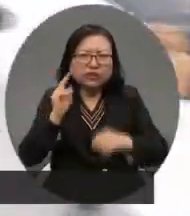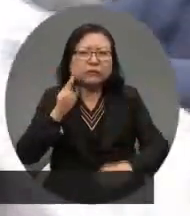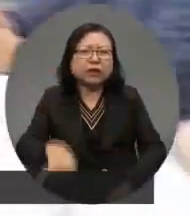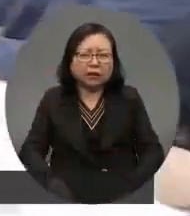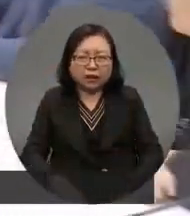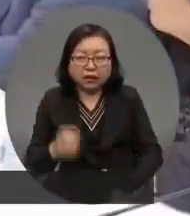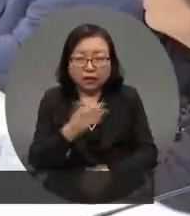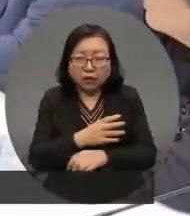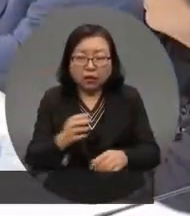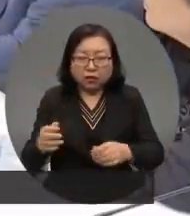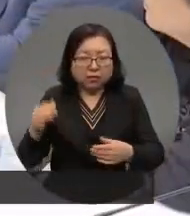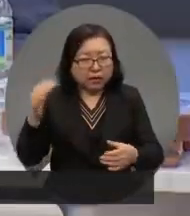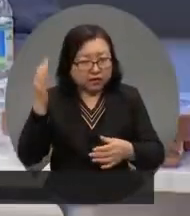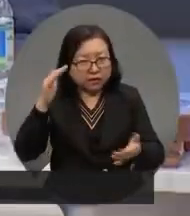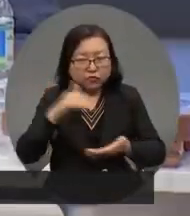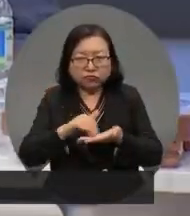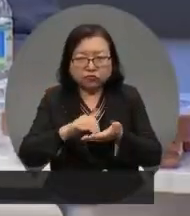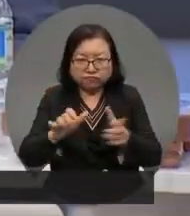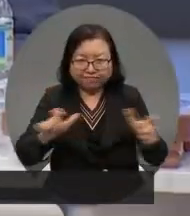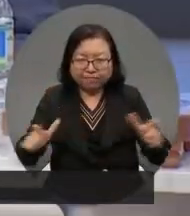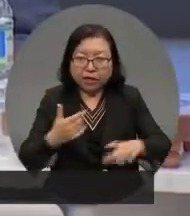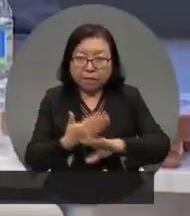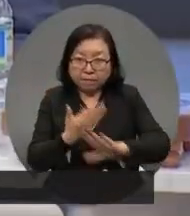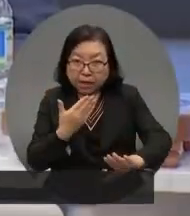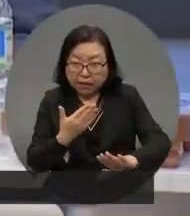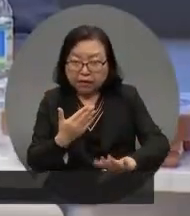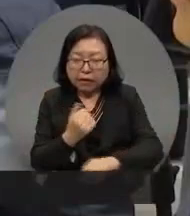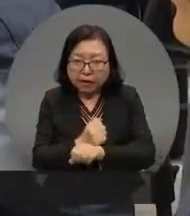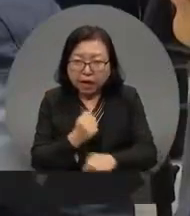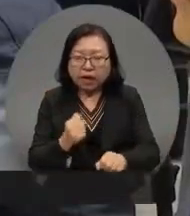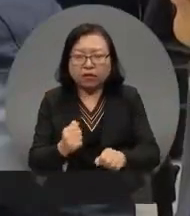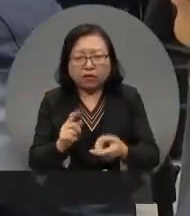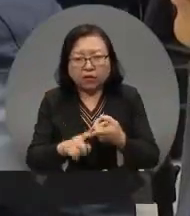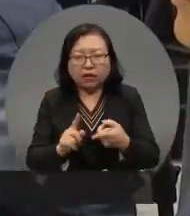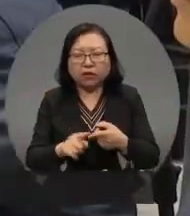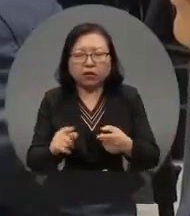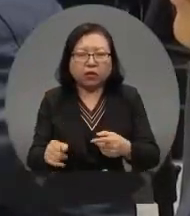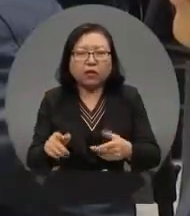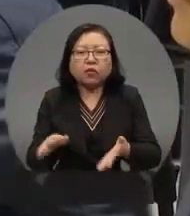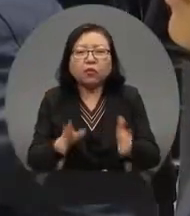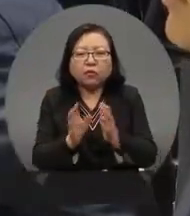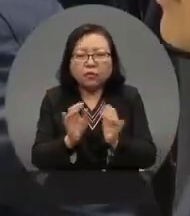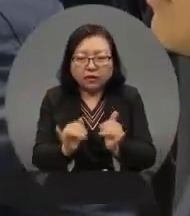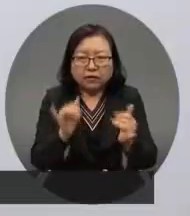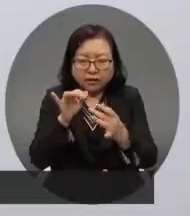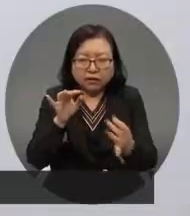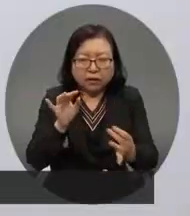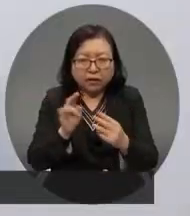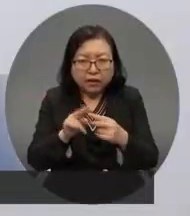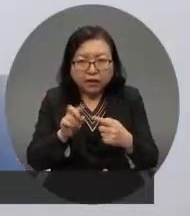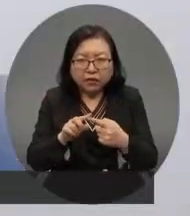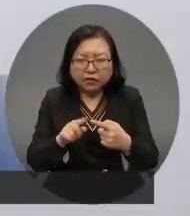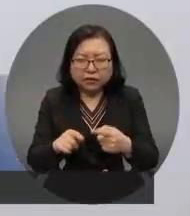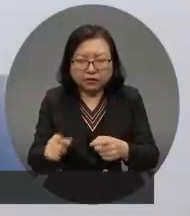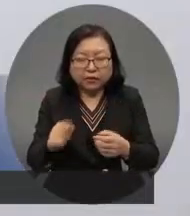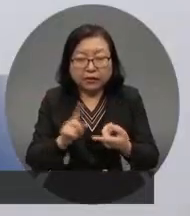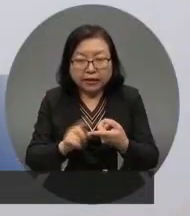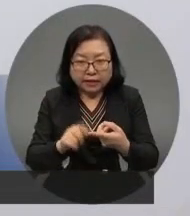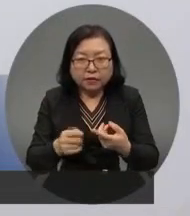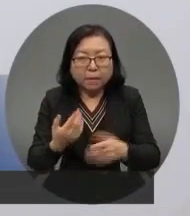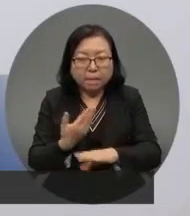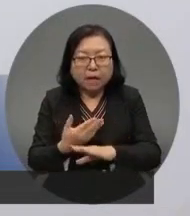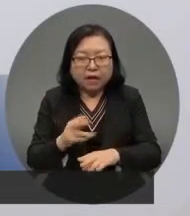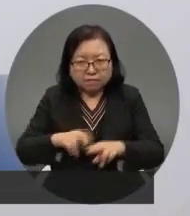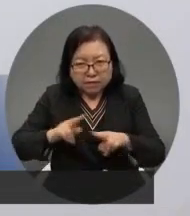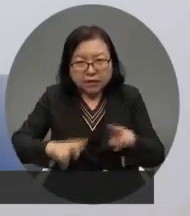확대에 반대하는 의료계 주장에도 도민들이 전혀 공감하지 못하고 있다고 말했습니다. 의료 현장을 떠난 충북의 의료진